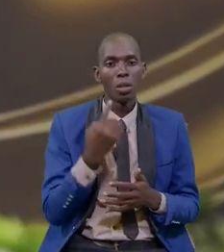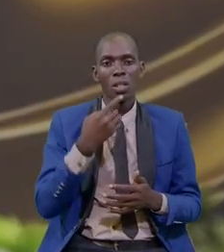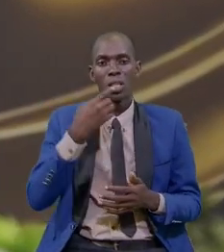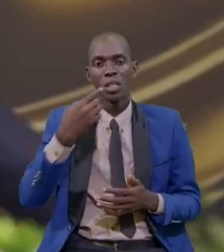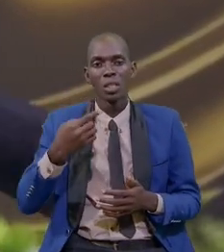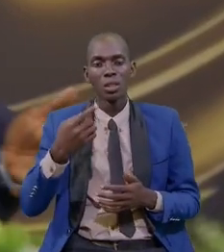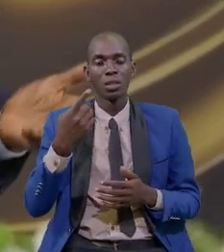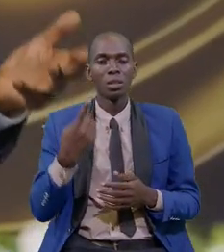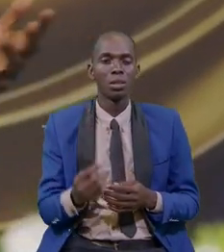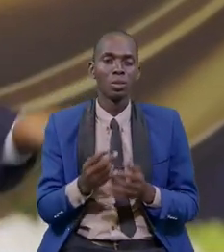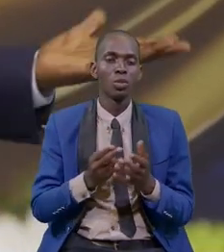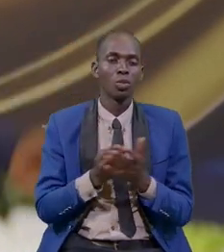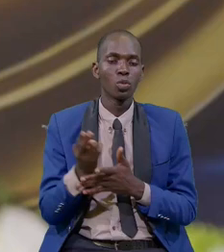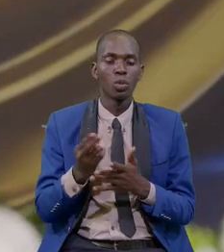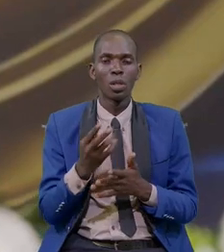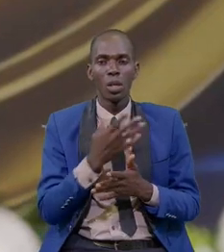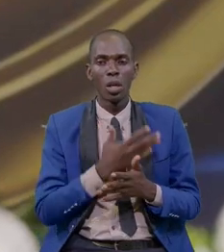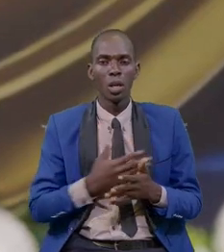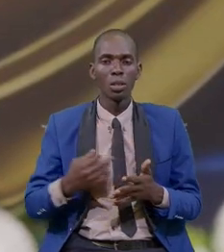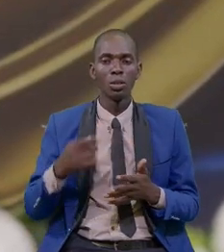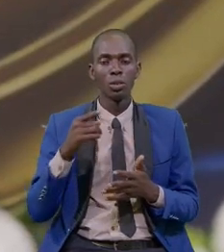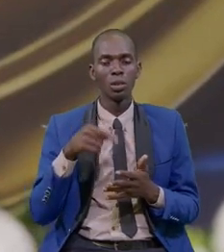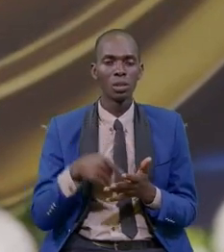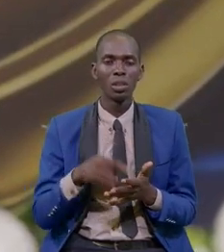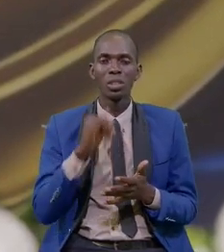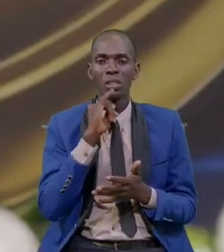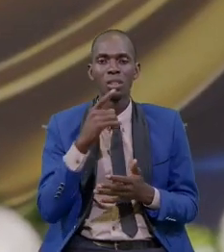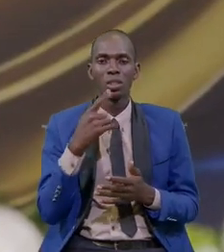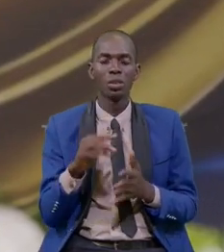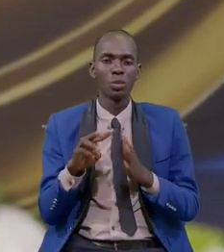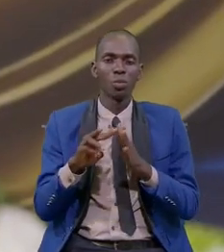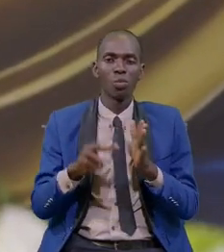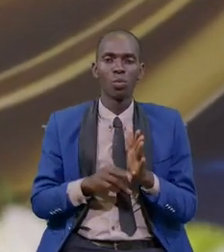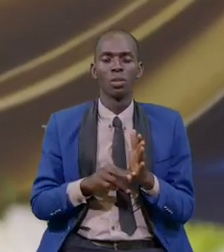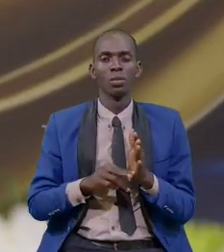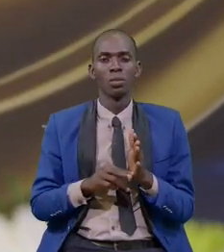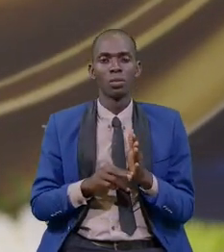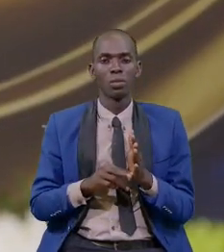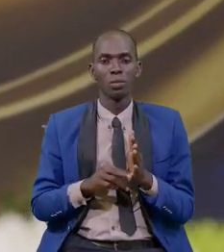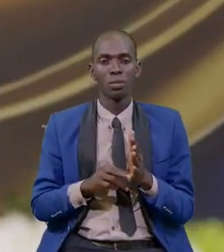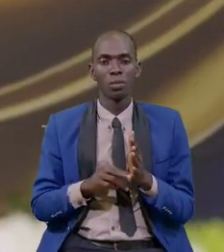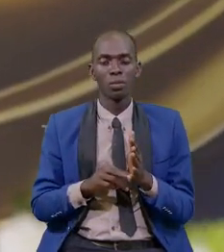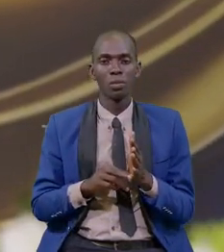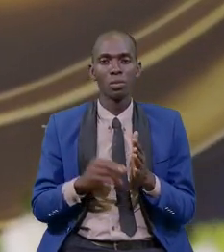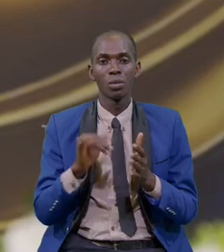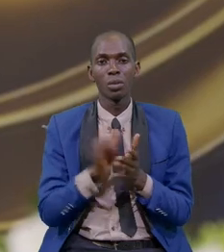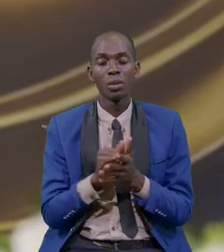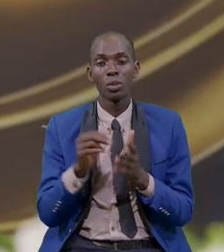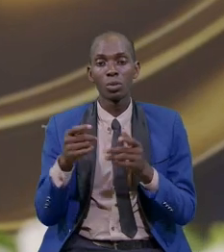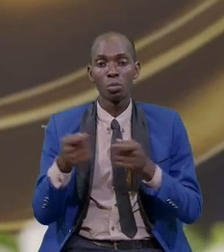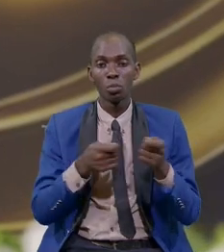voici le chemin, le standard par lequel vous serez jugés. Et il leur